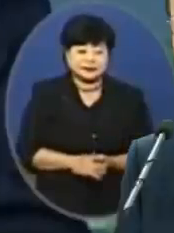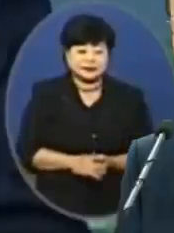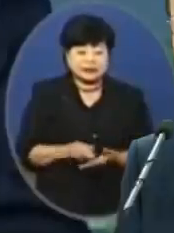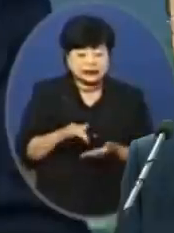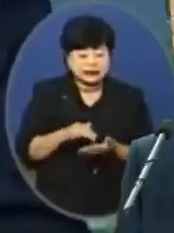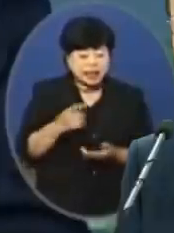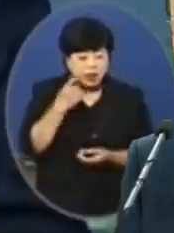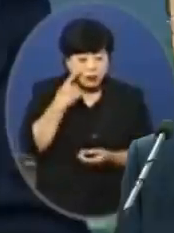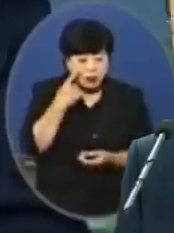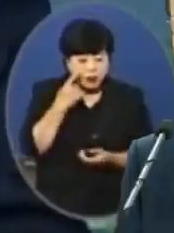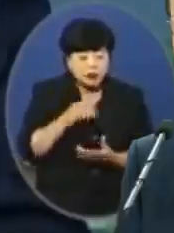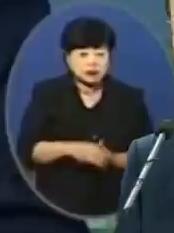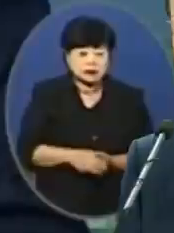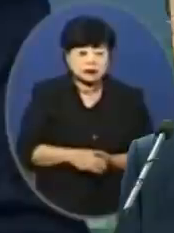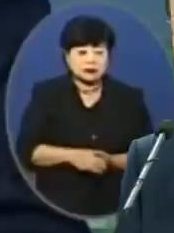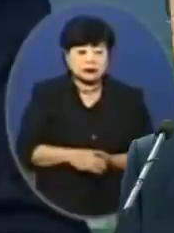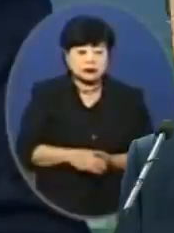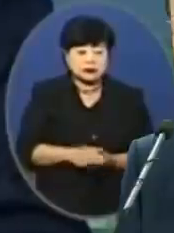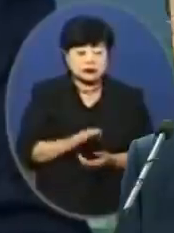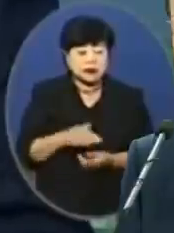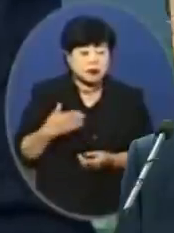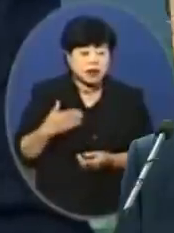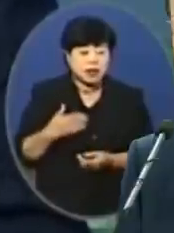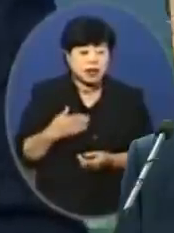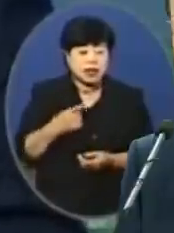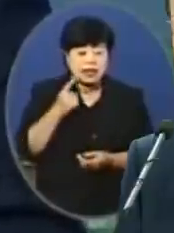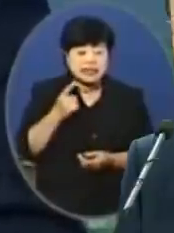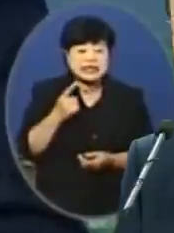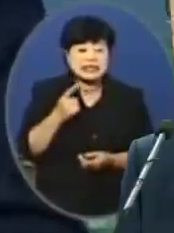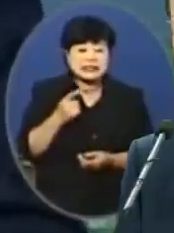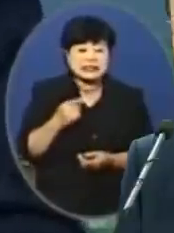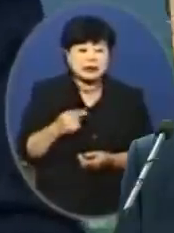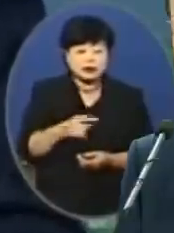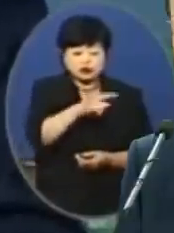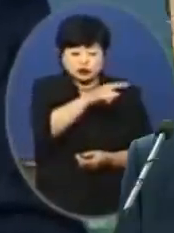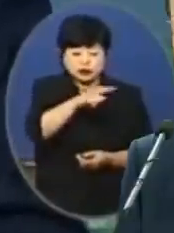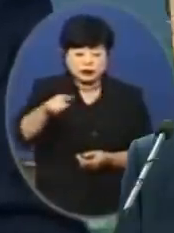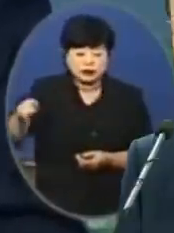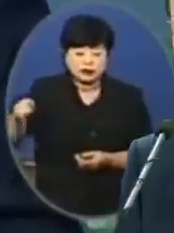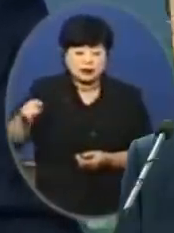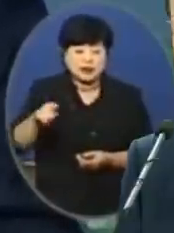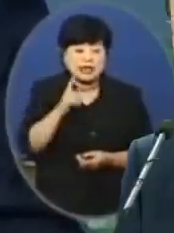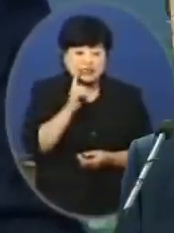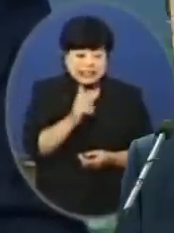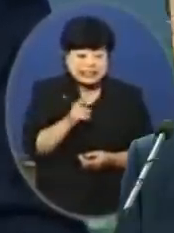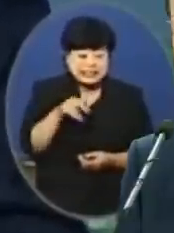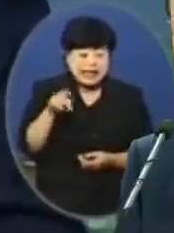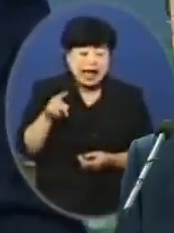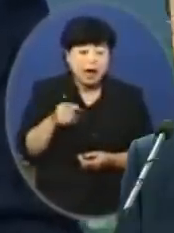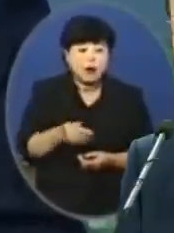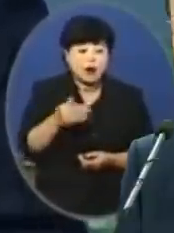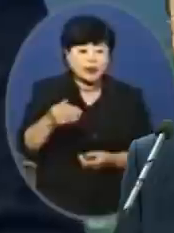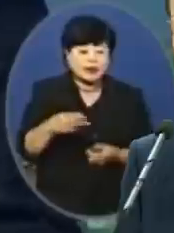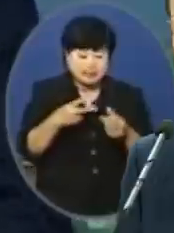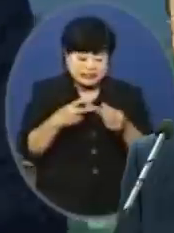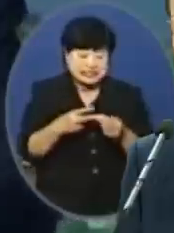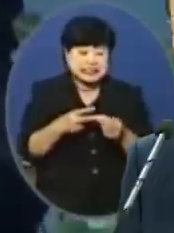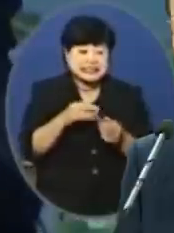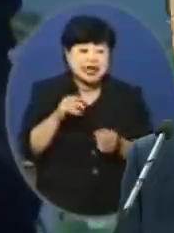기하학적으로 말하면 못 알아들을 사람이 많은데 1차원이라는 것은 줄을 끊는 것을 말합니다. 줄.